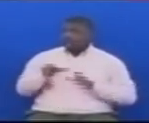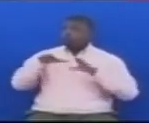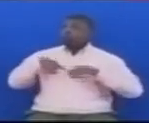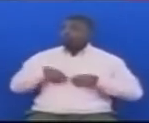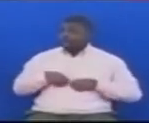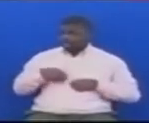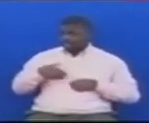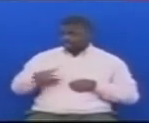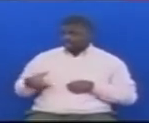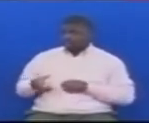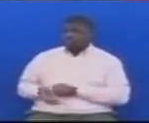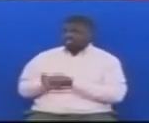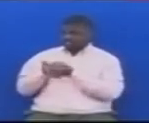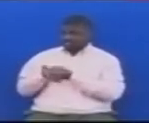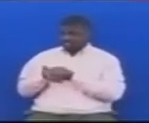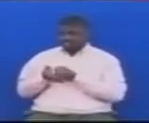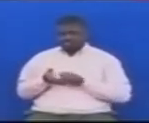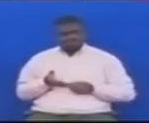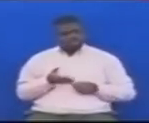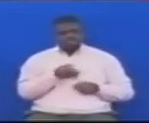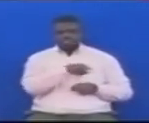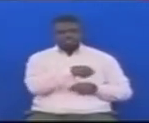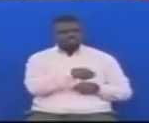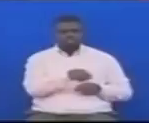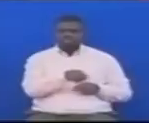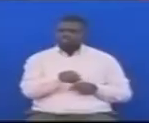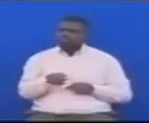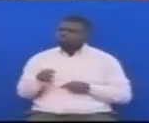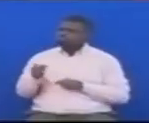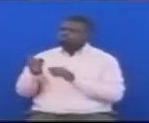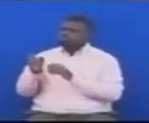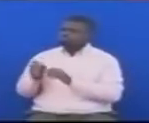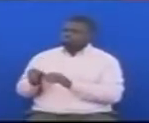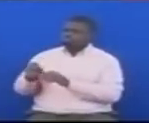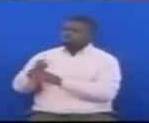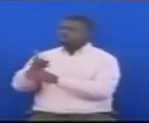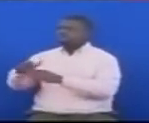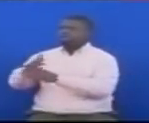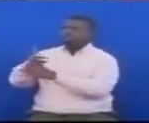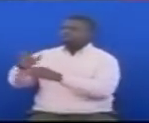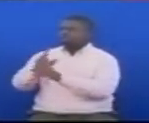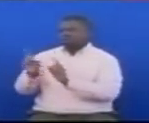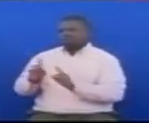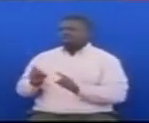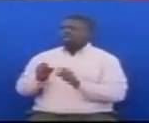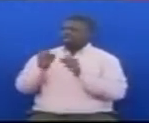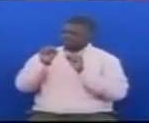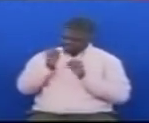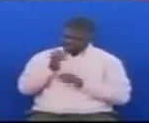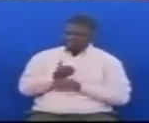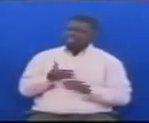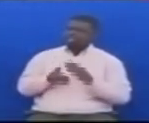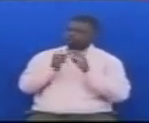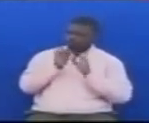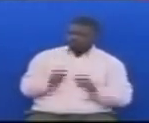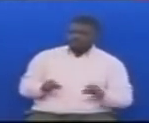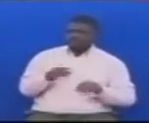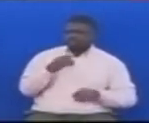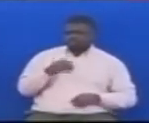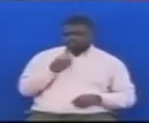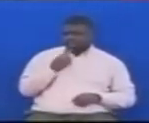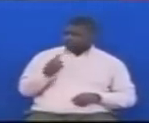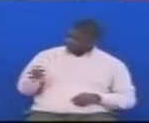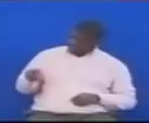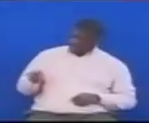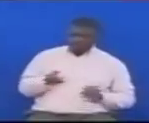kabisa kwamba jengo lile halihitaji tu kufanyiwa marekebisho isipokuwa kujengwa, na kwa kuwa pia tathmini imeshafanyika toka